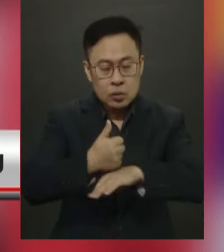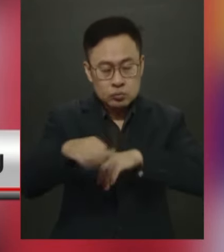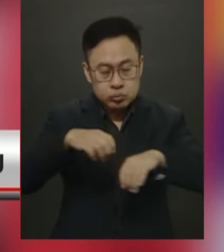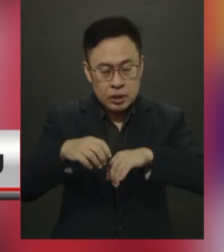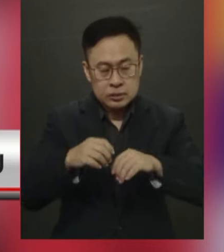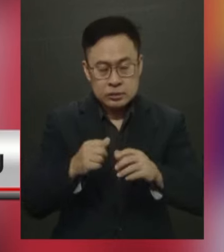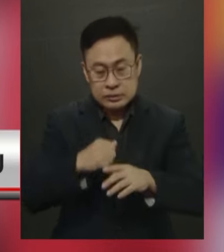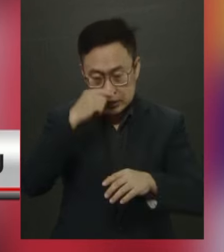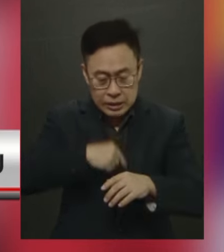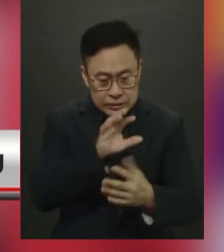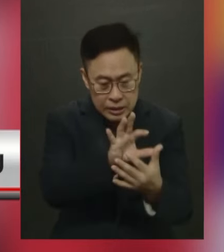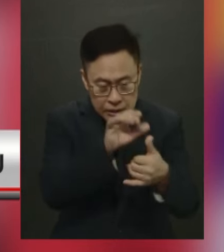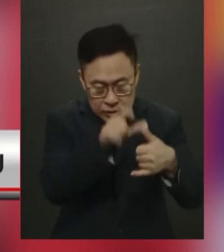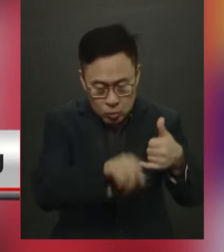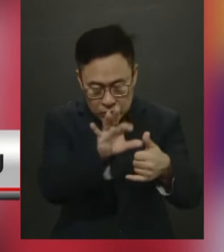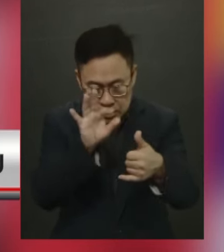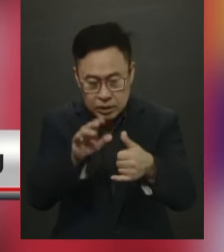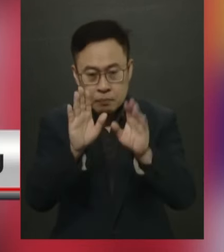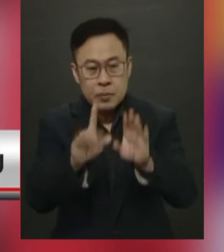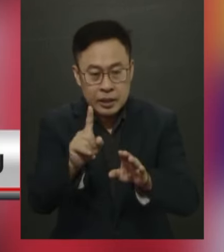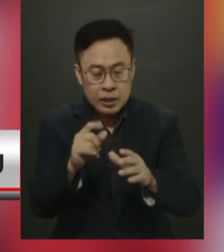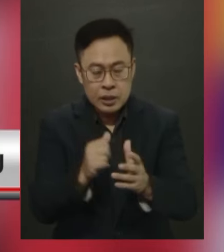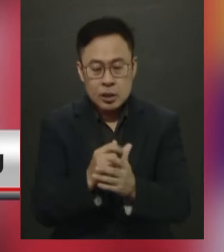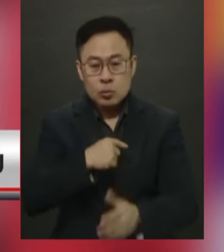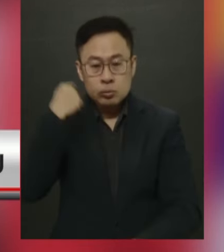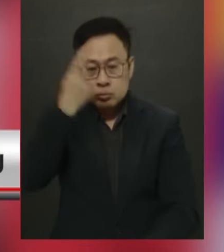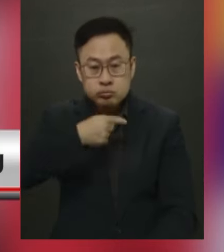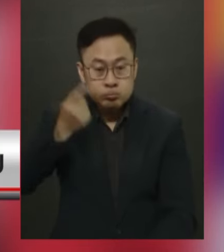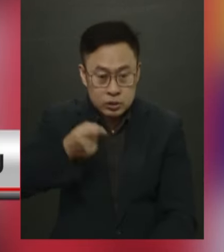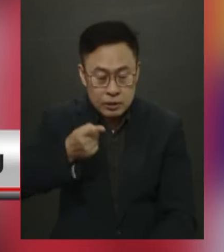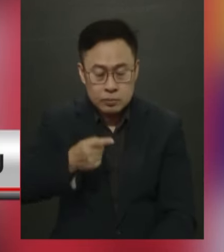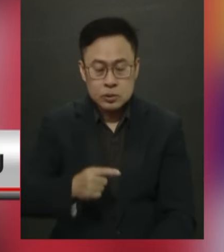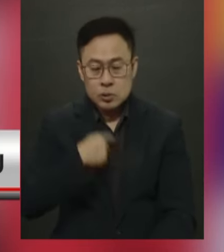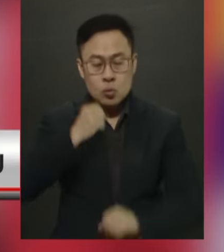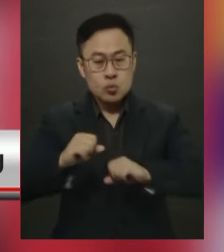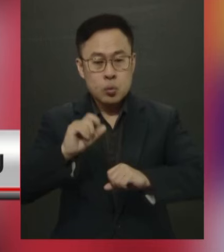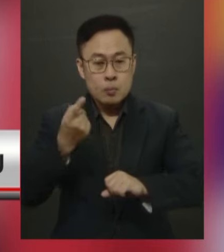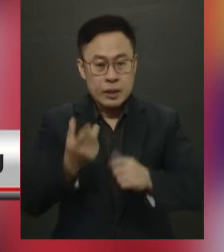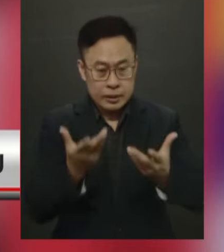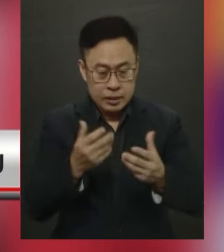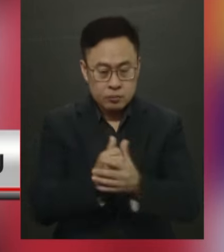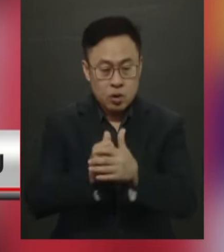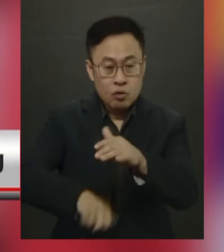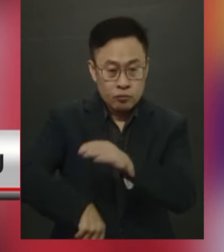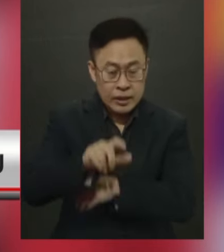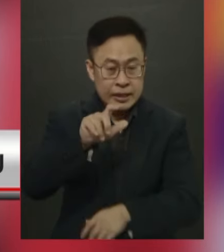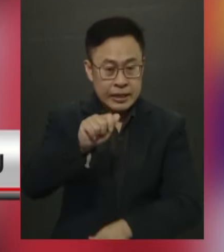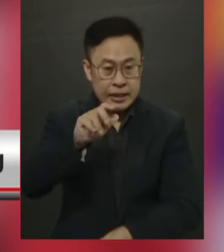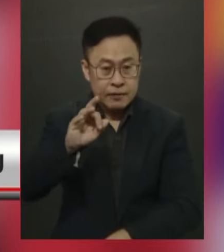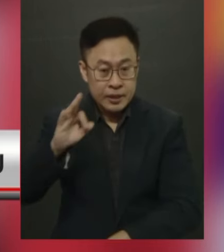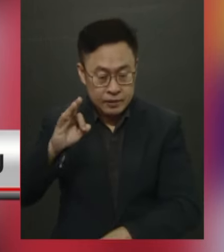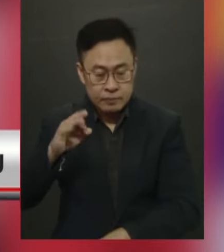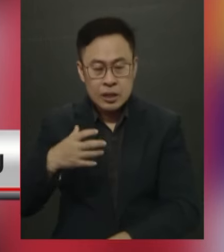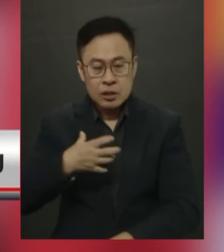ลือกตัวนักเตะแบบไหนจะเป็นการถ่ายเลือดใหม่จะให้โอกาสนักเตะหน้าใหม่ได้ลงสนามบ้างหรือเปล่าเพราะว่ารายการนี้เนี่ยเราก็ต้องการเป็นแชมป์อ่ะเพื่อจะ